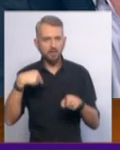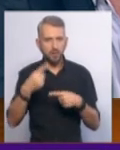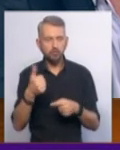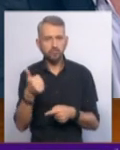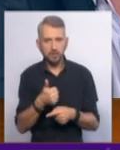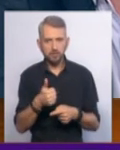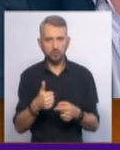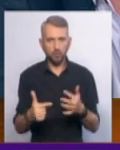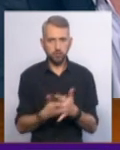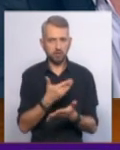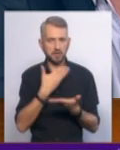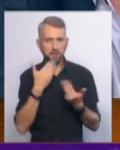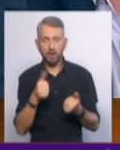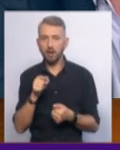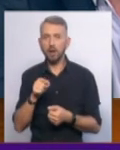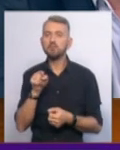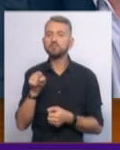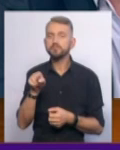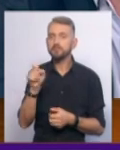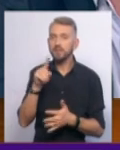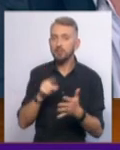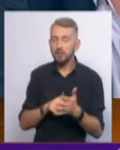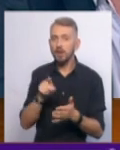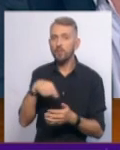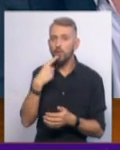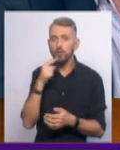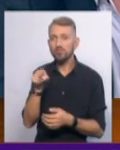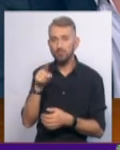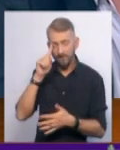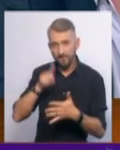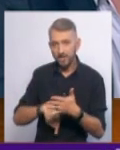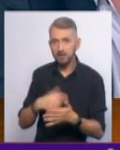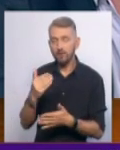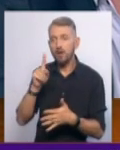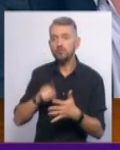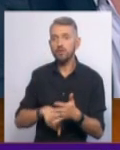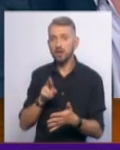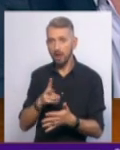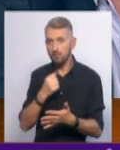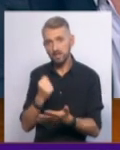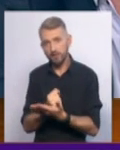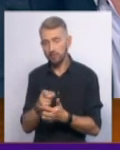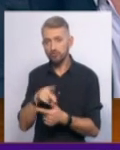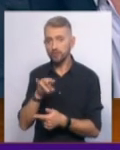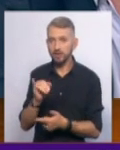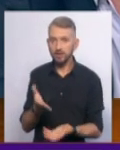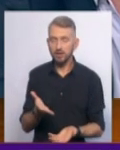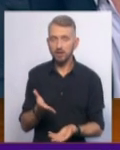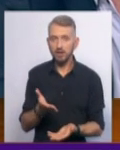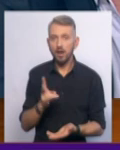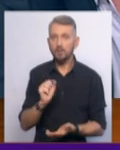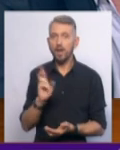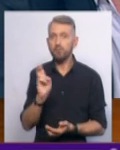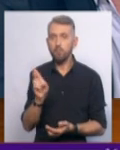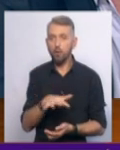Альони питання. Ви казали, що ви цим рихотцям вірите, ваша віра як? Підтвердила чи ні? Бо на Бущагірці